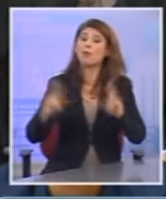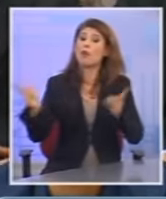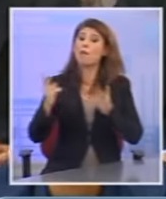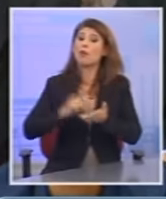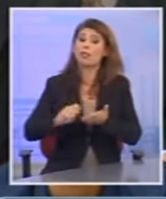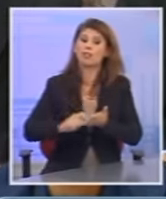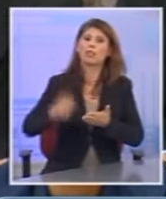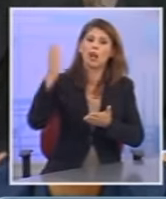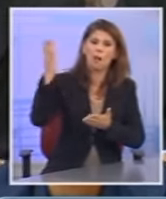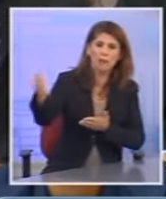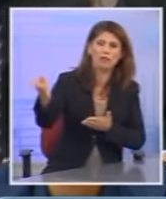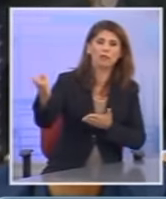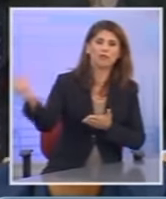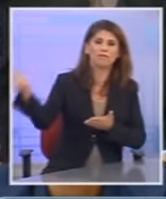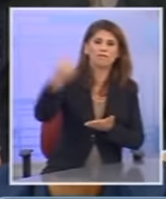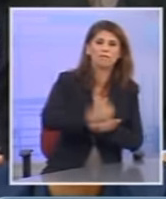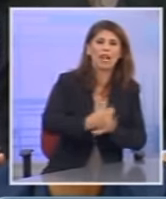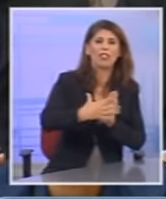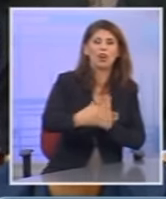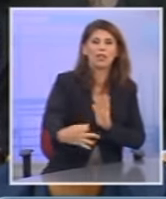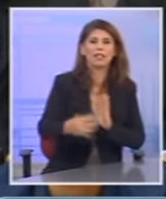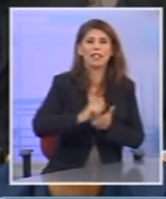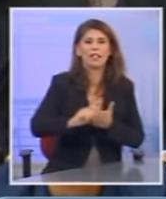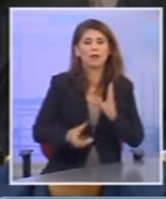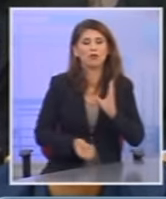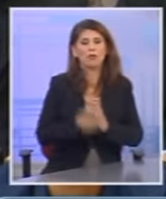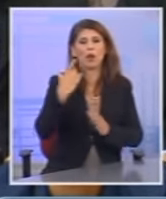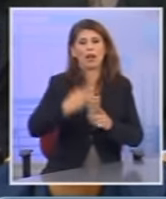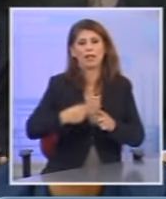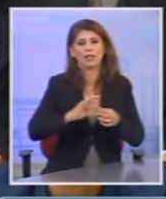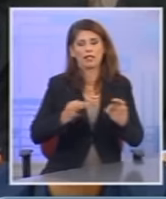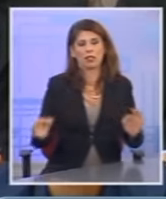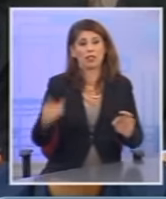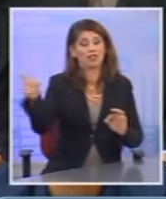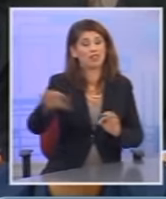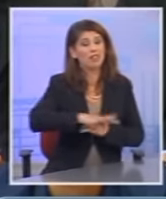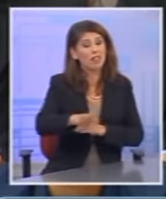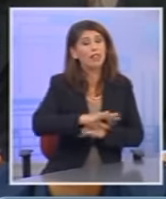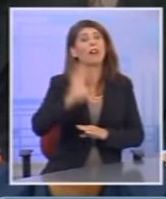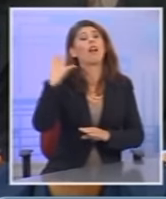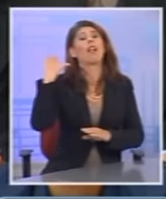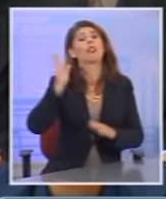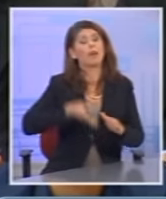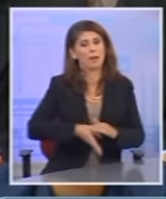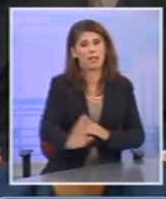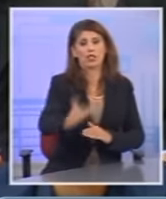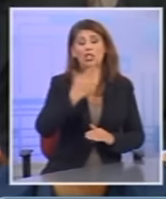γράφεται? Από αυτούς που βάλατε να γράψουν τη νέα ελληνική ιστορία. Τα σχέδιά σας δεν θα περάσουν. Η